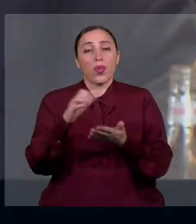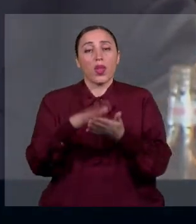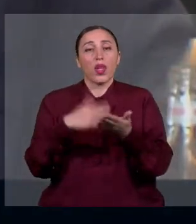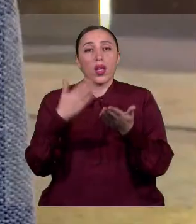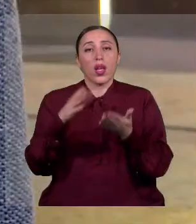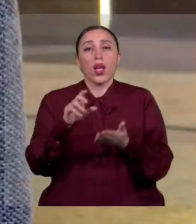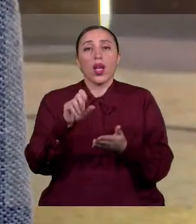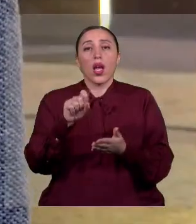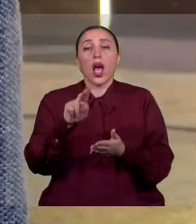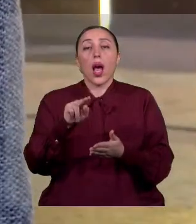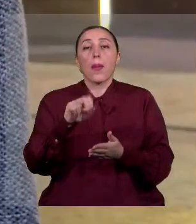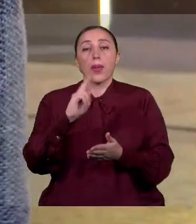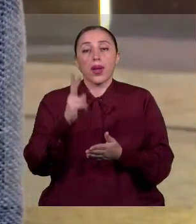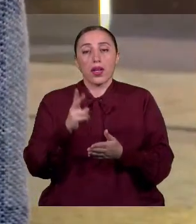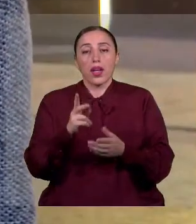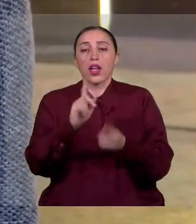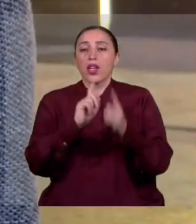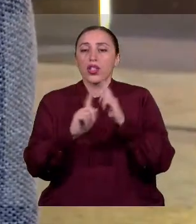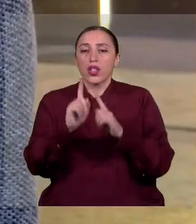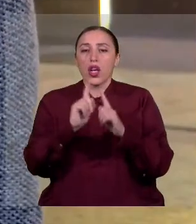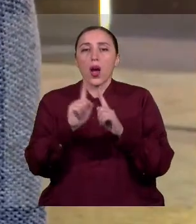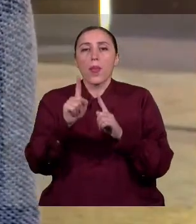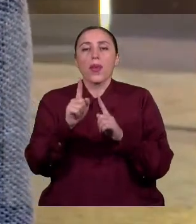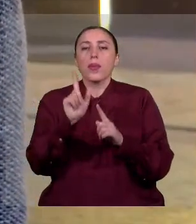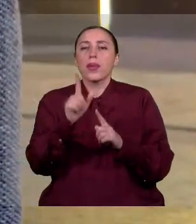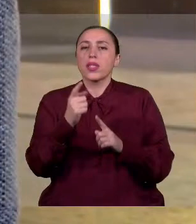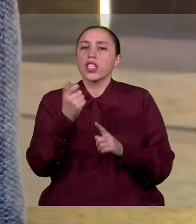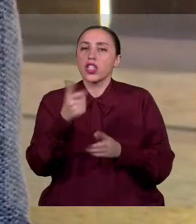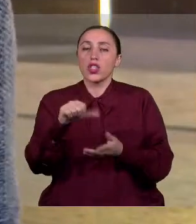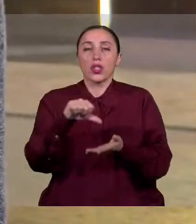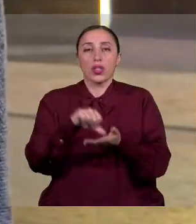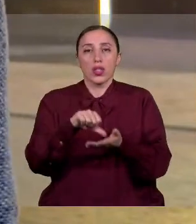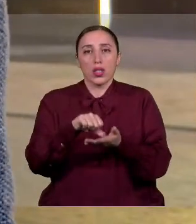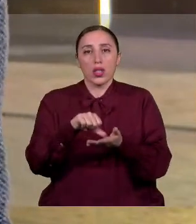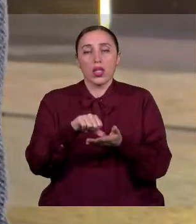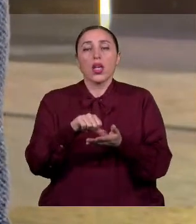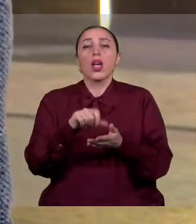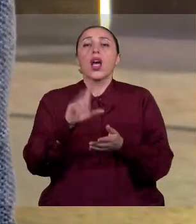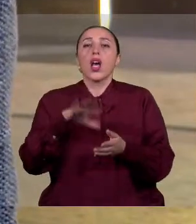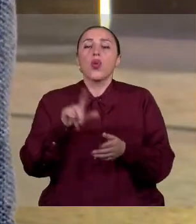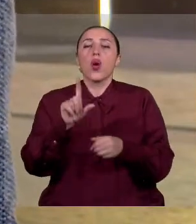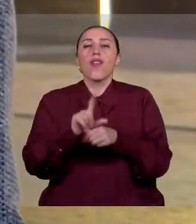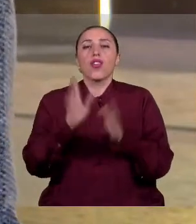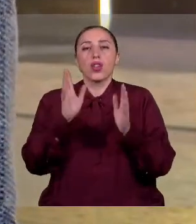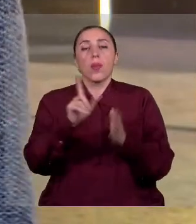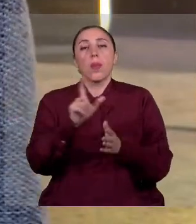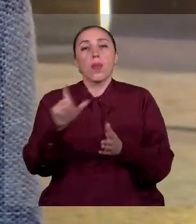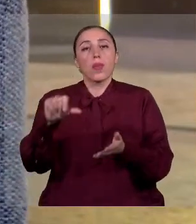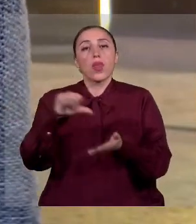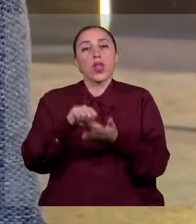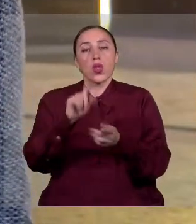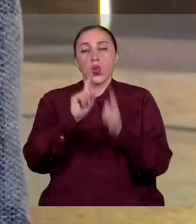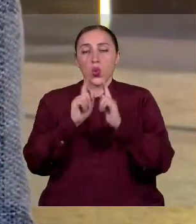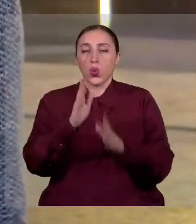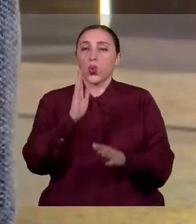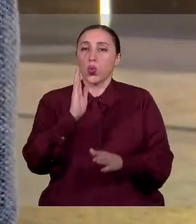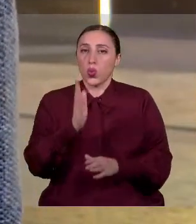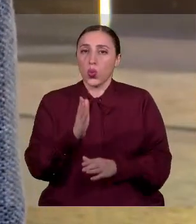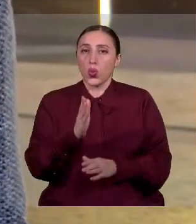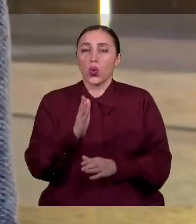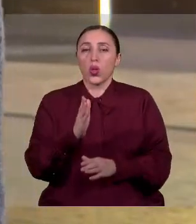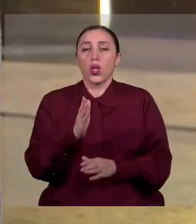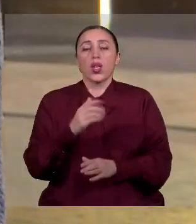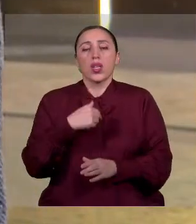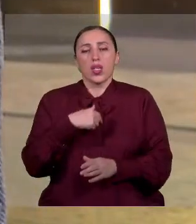ՀԱՊԿ գագաթնաժողովը նեղ կազմով, ակնկալվում է նաեւ ընդլայնված կազմով հանդիպում։ Ենթադրում եմ, որ մենք